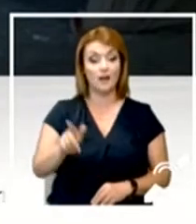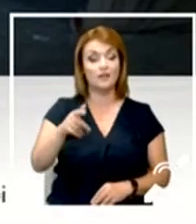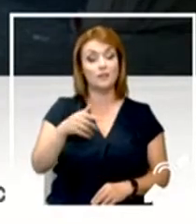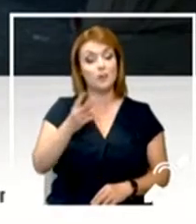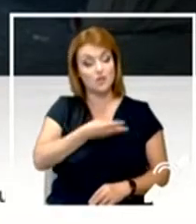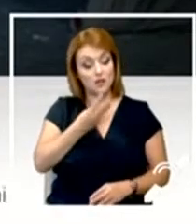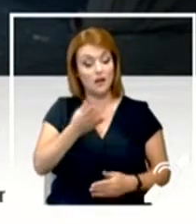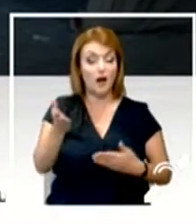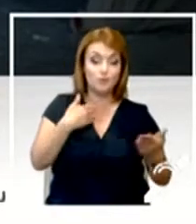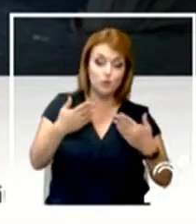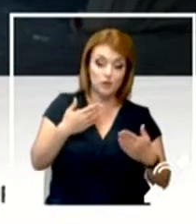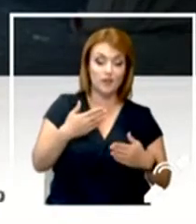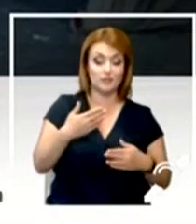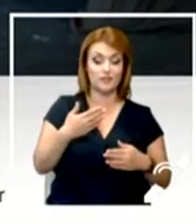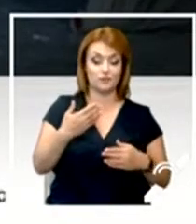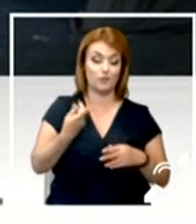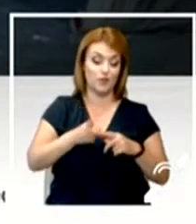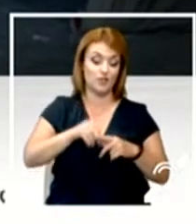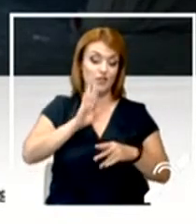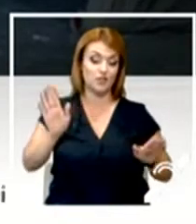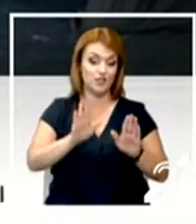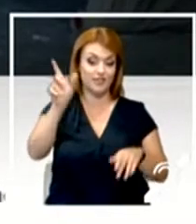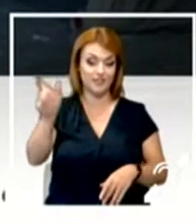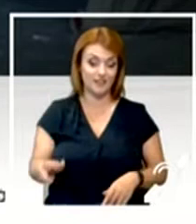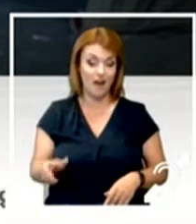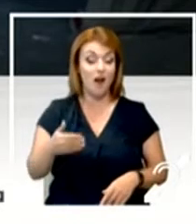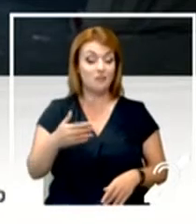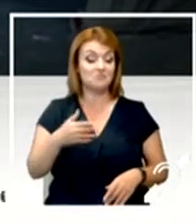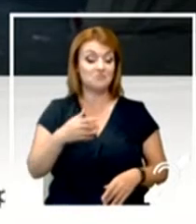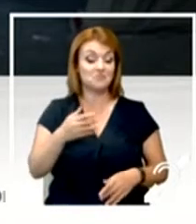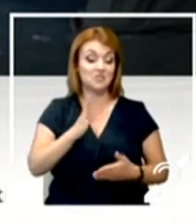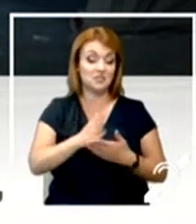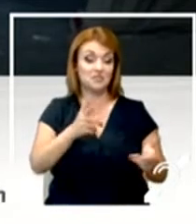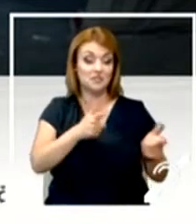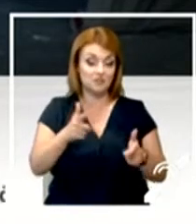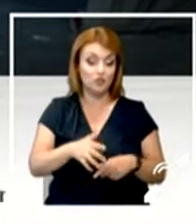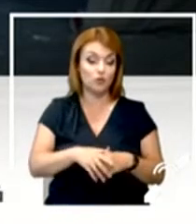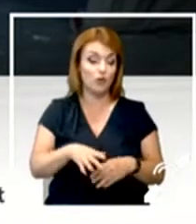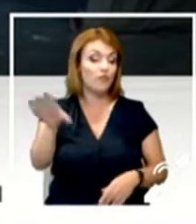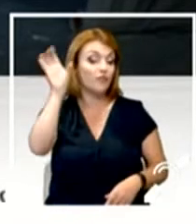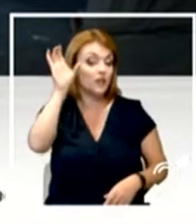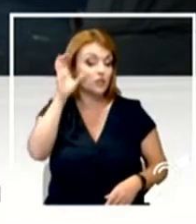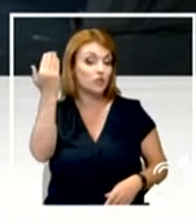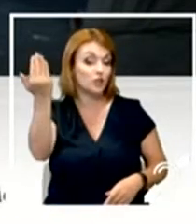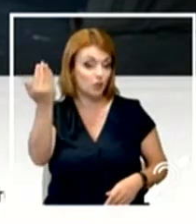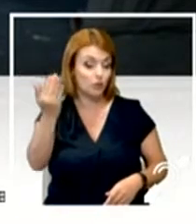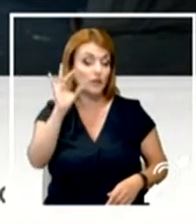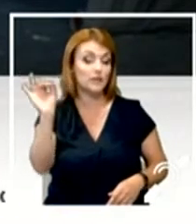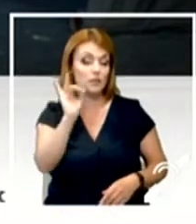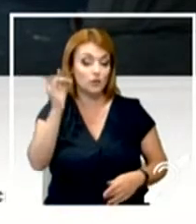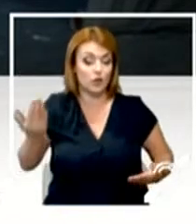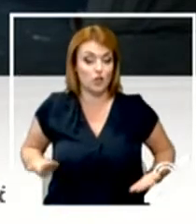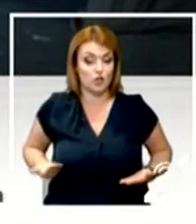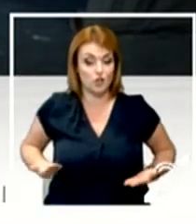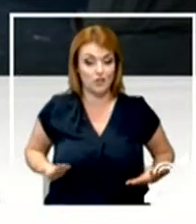memoriile artistei, dar și despre cele mai interesante povești de viață pe care le-a adunat în acești peste 7 decenii de